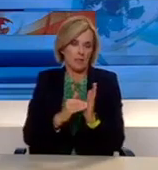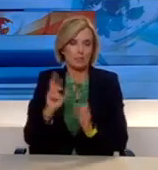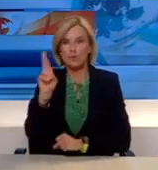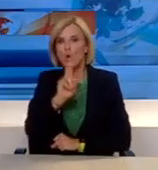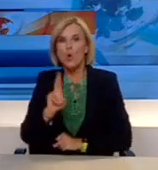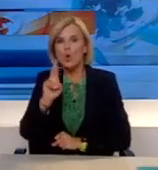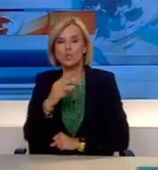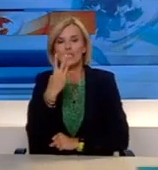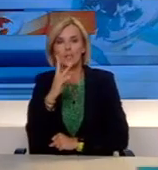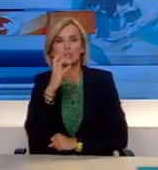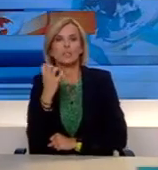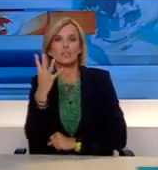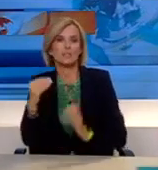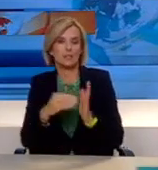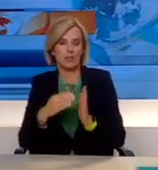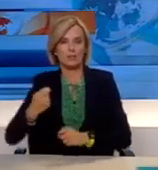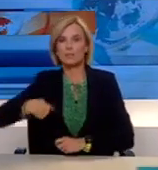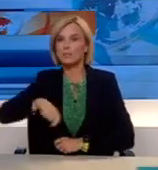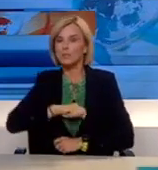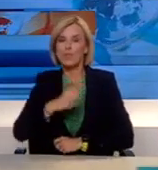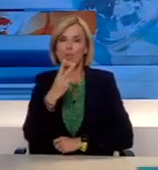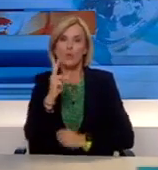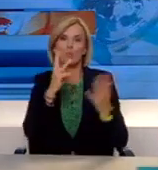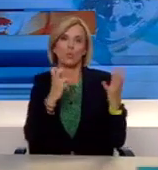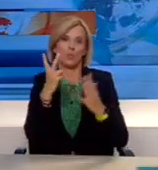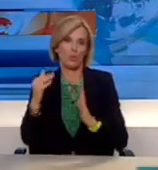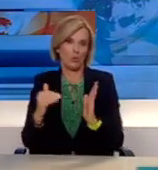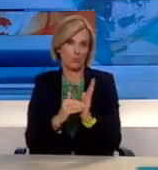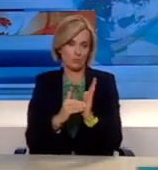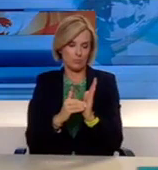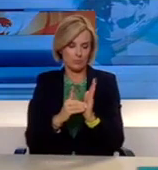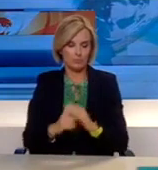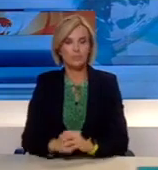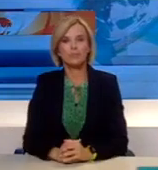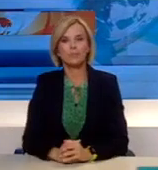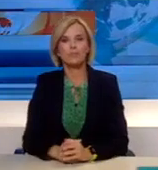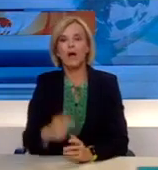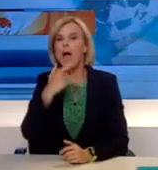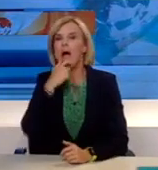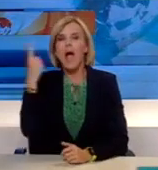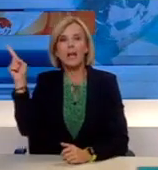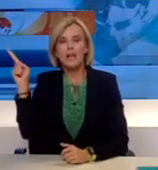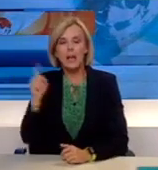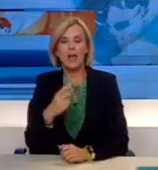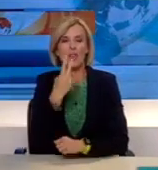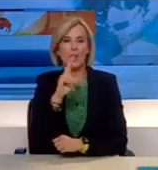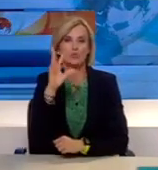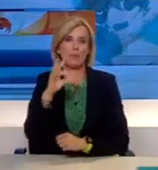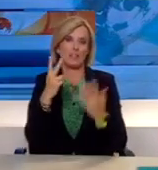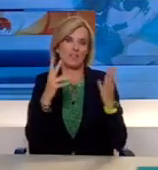Ρωσία, 344.000, Ισπανία, 282.000 και Ηνωμένο Βασίλειο,